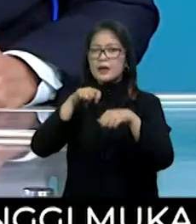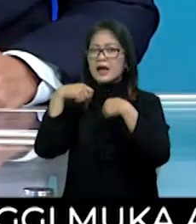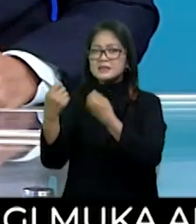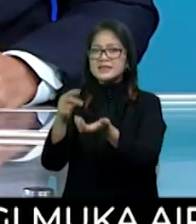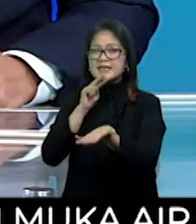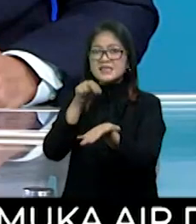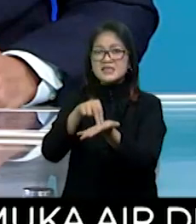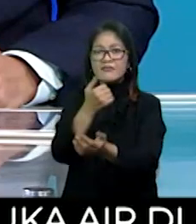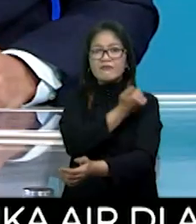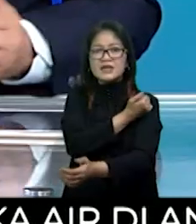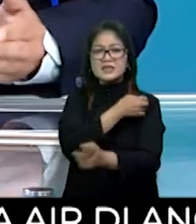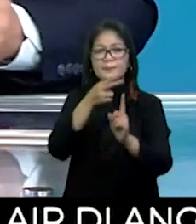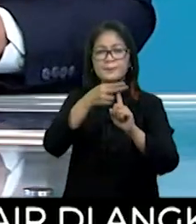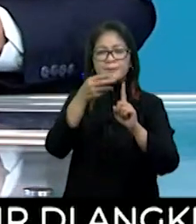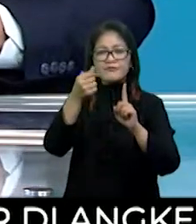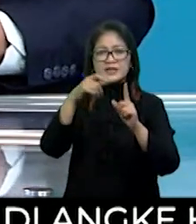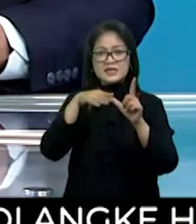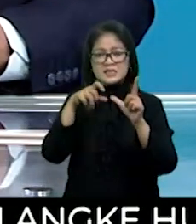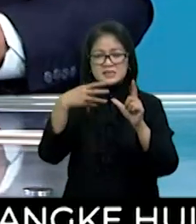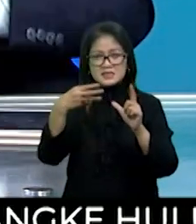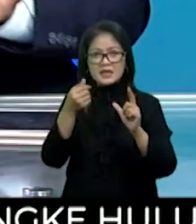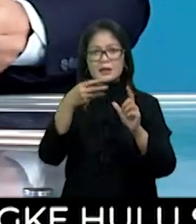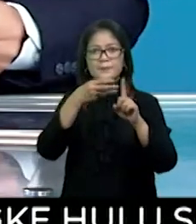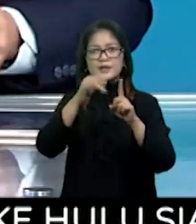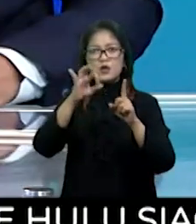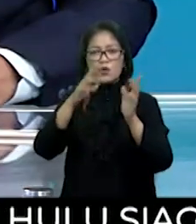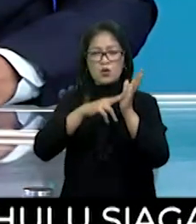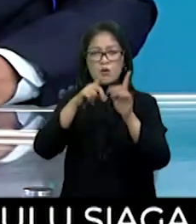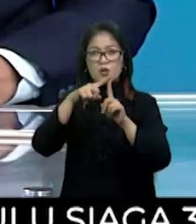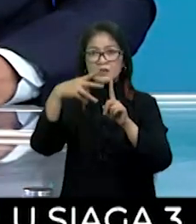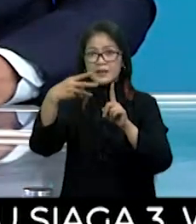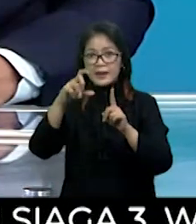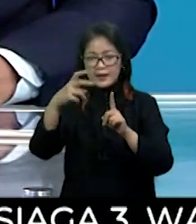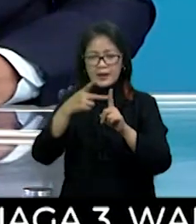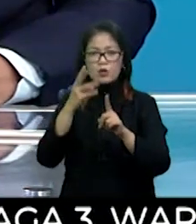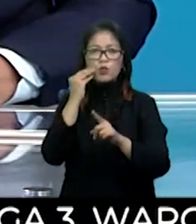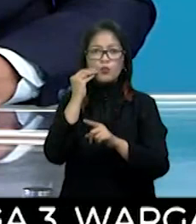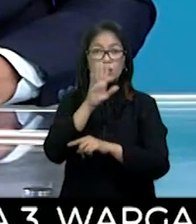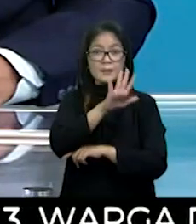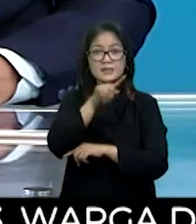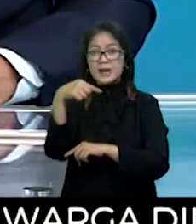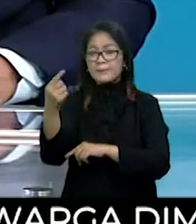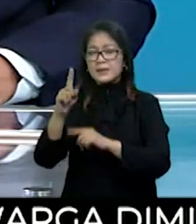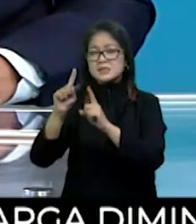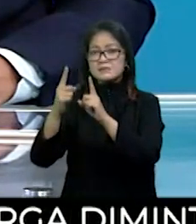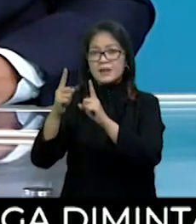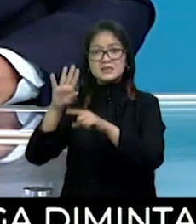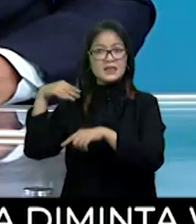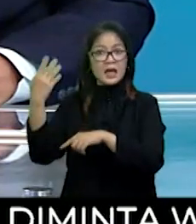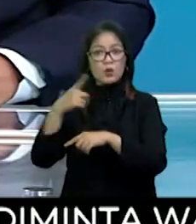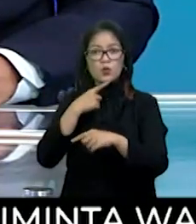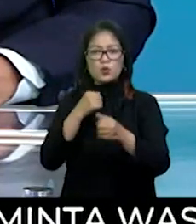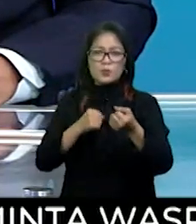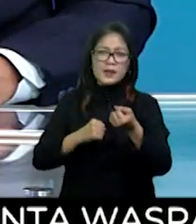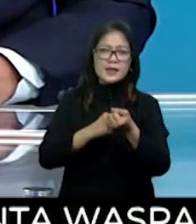BioNTech diberikan pada anak usia 5 hingga 11 tahun. Dan selanjutnya Pusat Pengendalian dan Pencegahan Penyakit Amerika Serikat atau